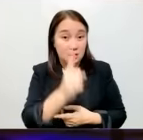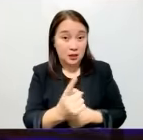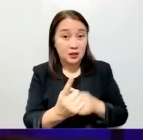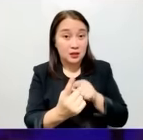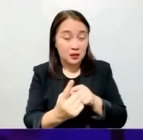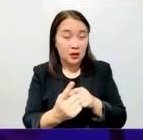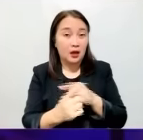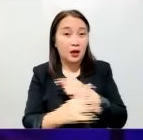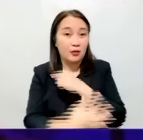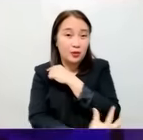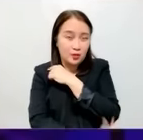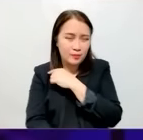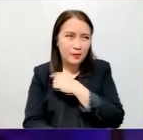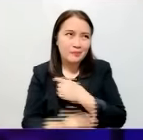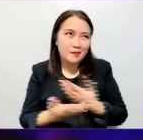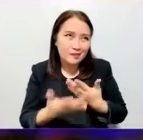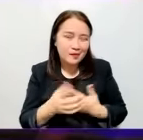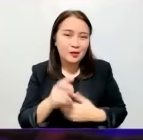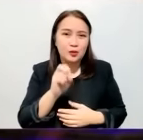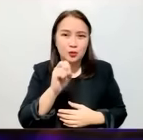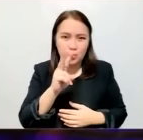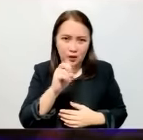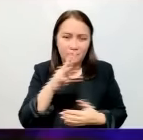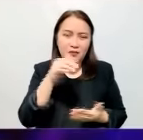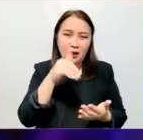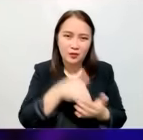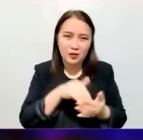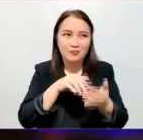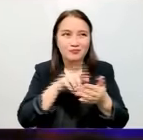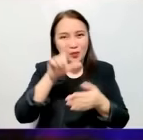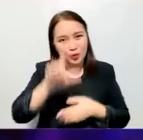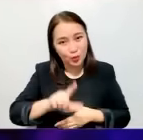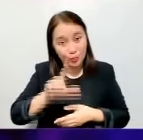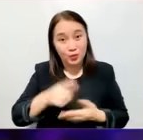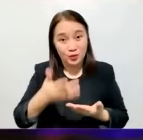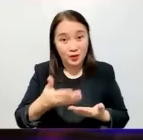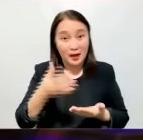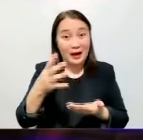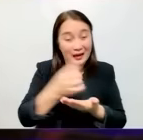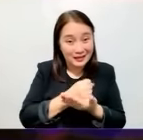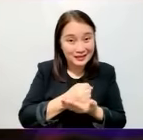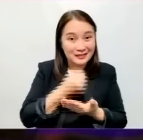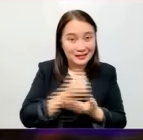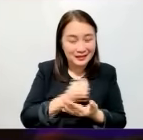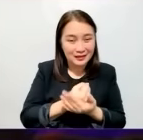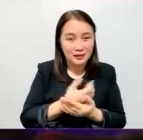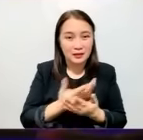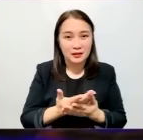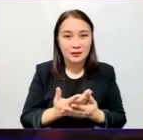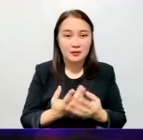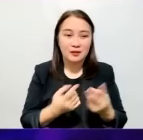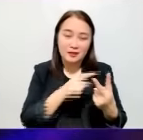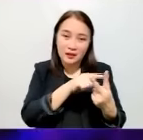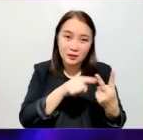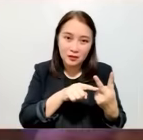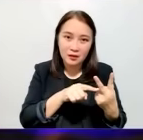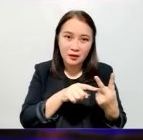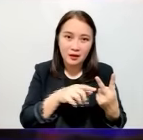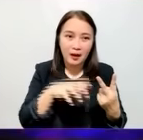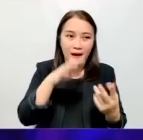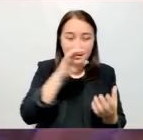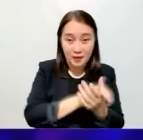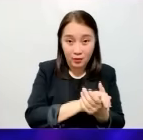ka ng 12,000 kada buwan pababa para sa pamilya ng 5. Sabihin natin na mag-asawa at 3 anak. Pumapatak yan